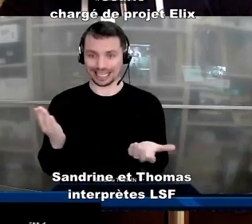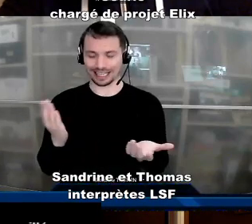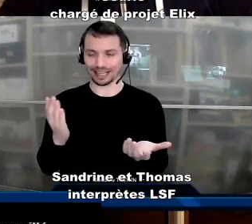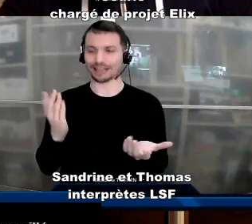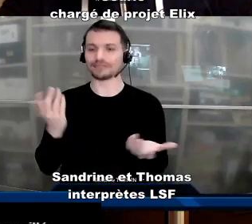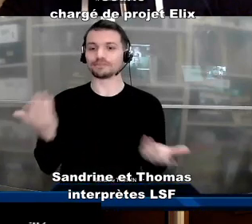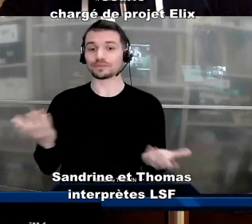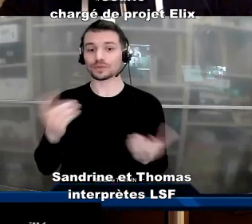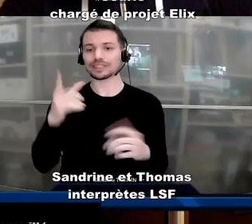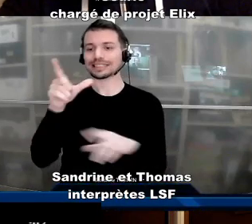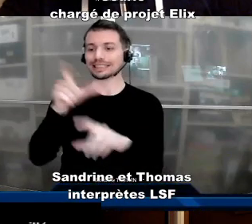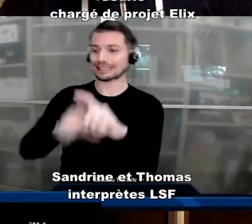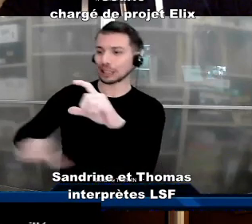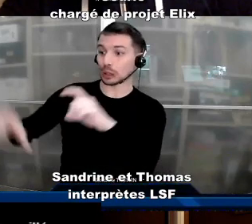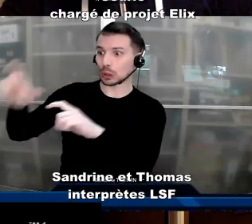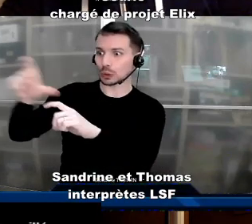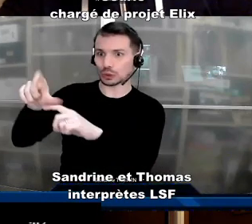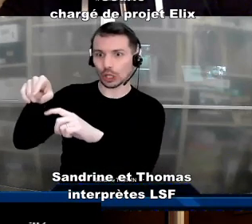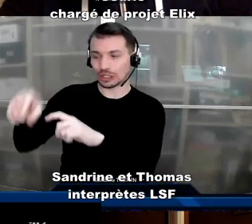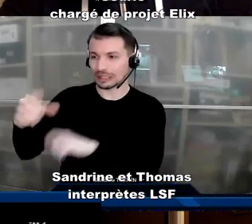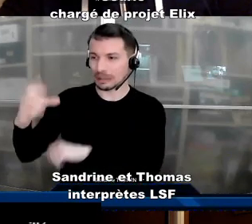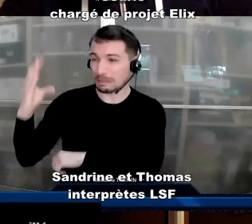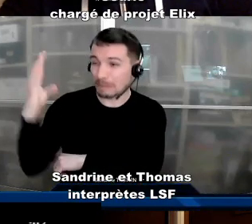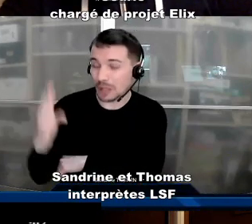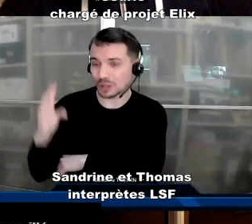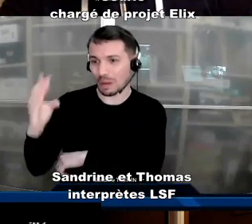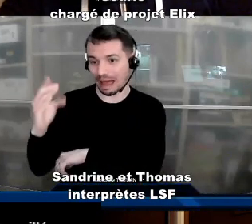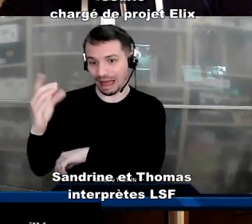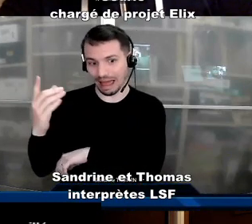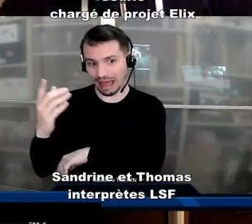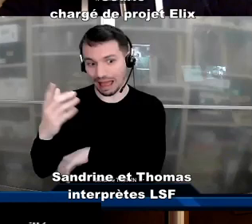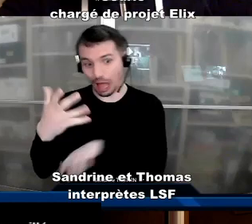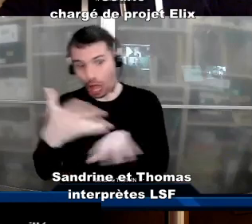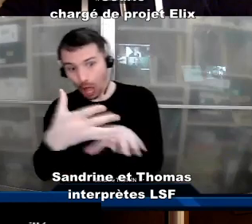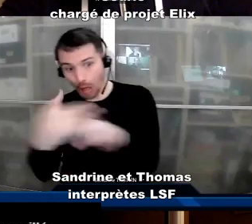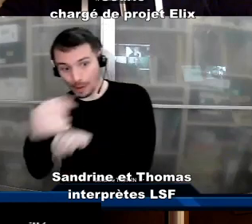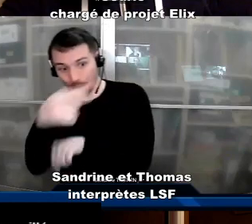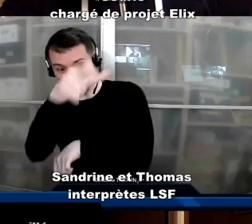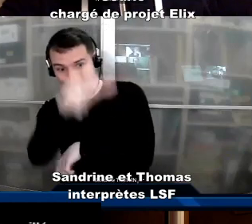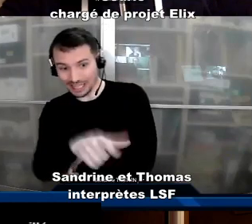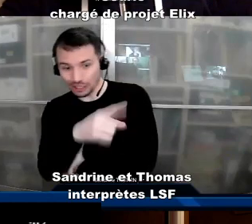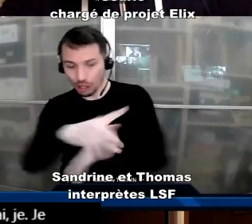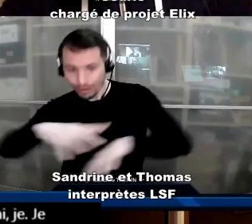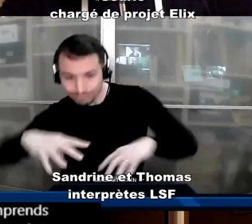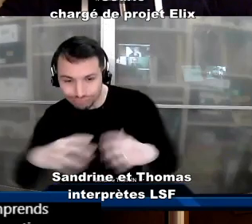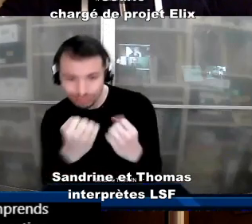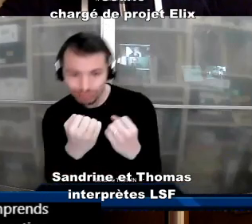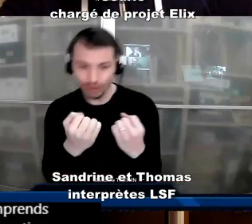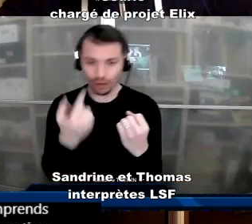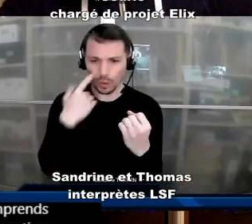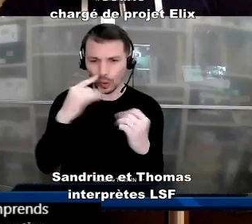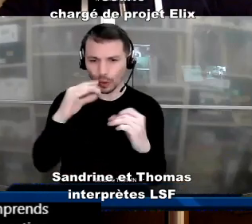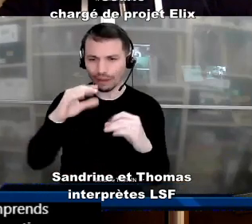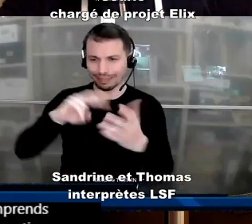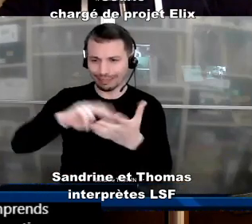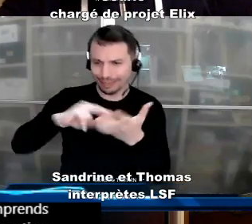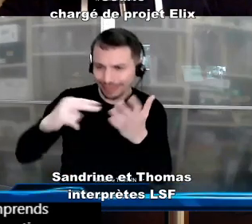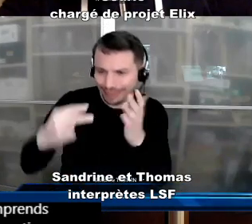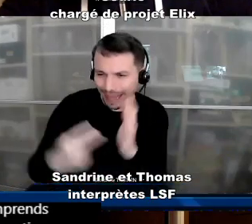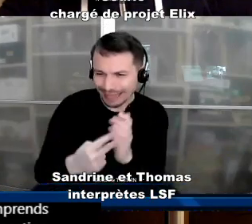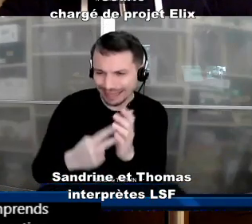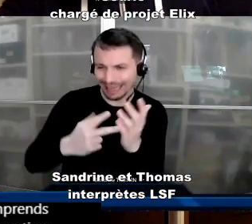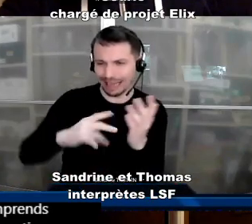Sens avait ce besoin d'avoir une personne qui puisse gérer toute la technique, gérer un projet